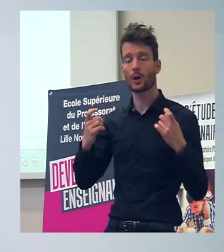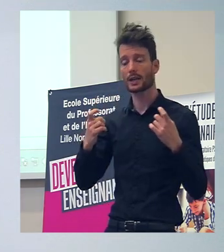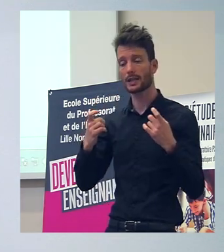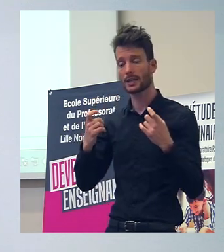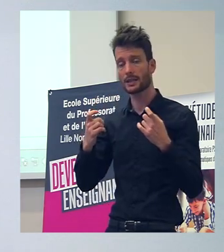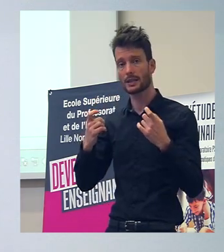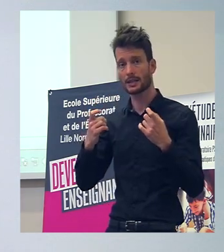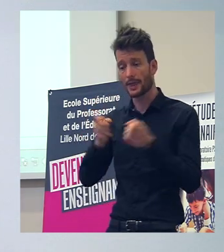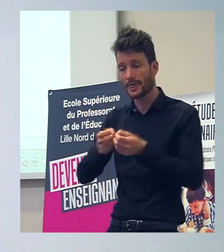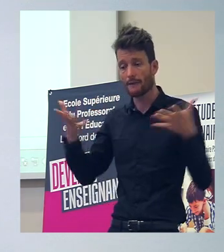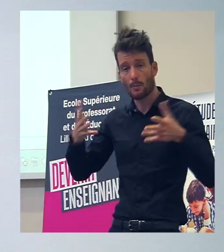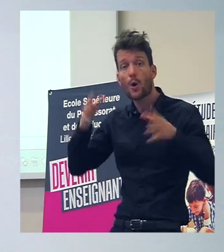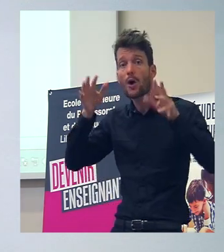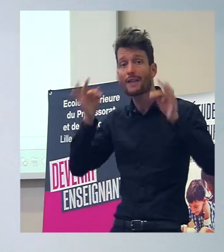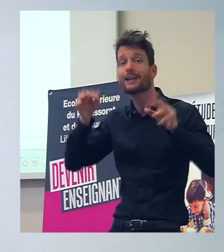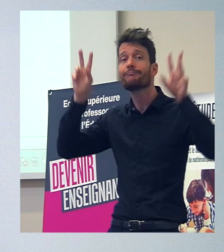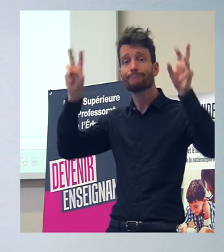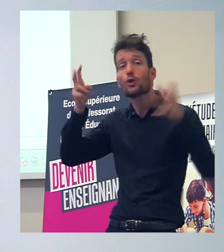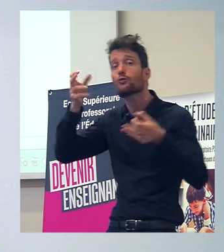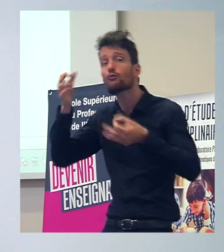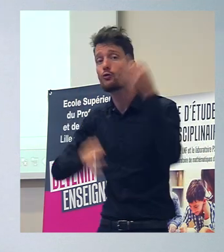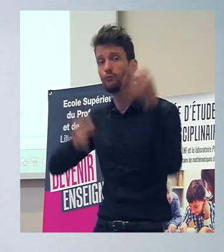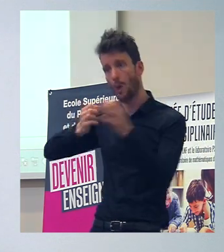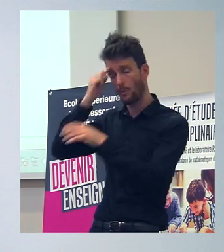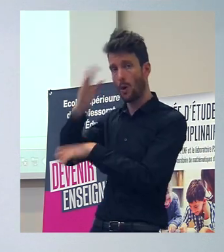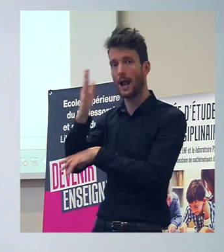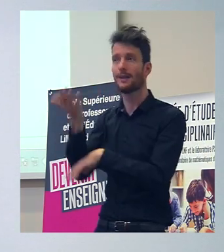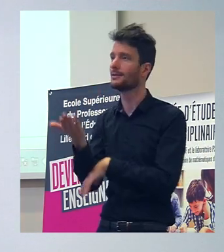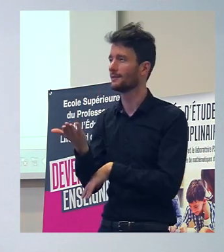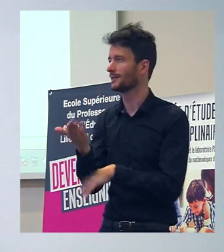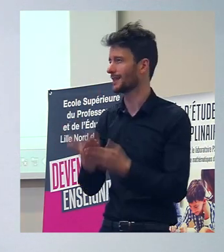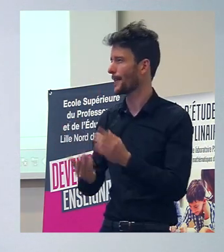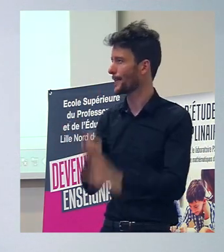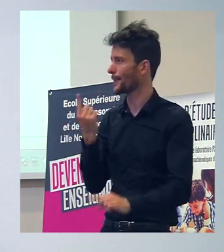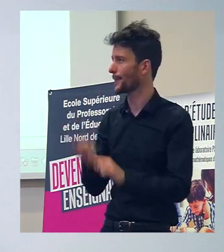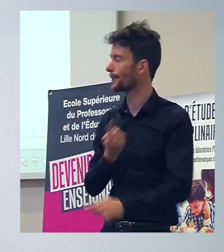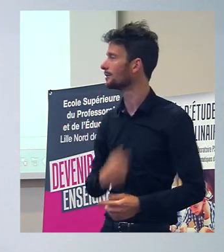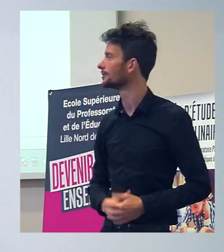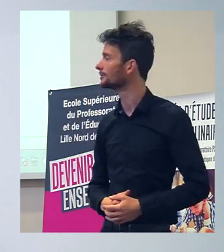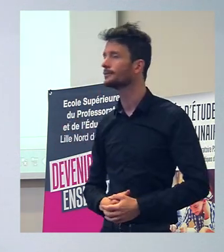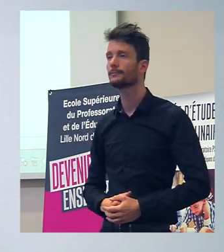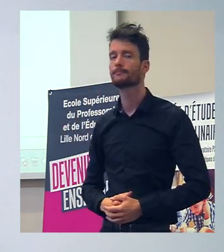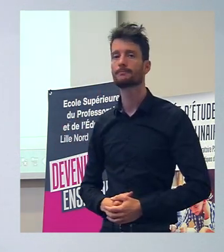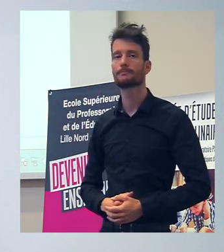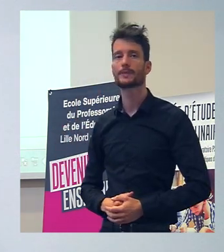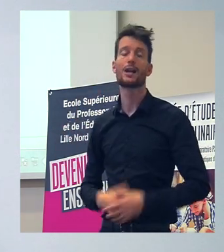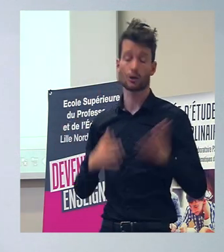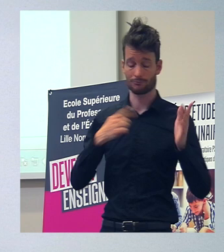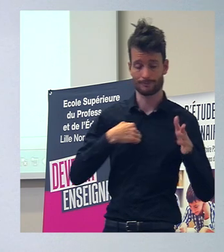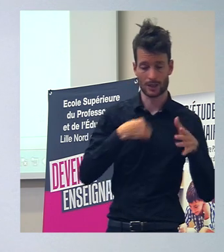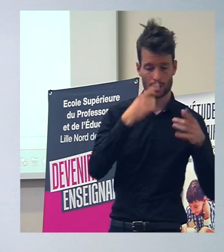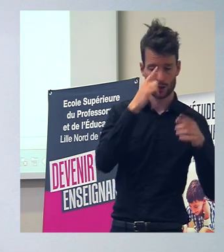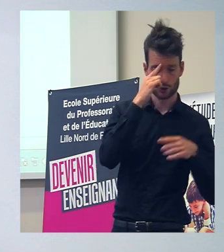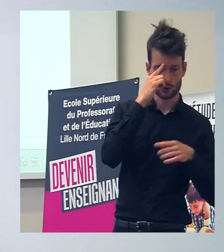jugement moral, très important. Alors, moi, je me permets d'associer jugement moral